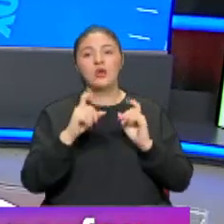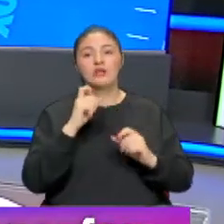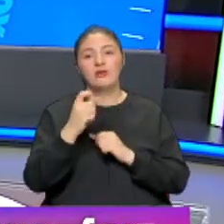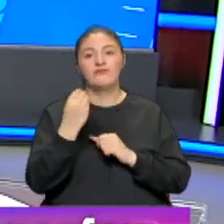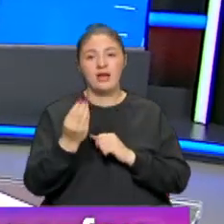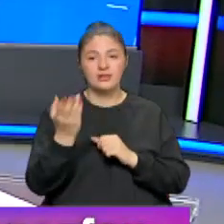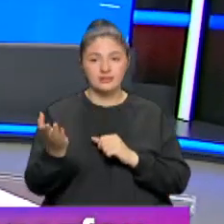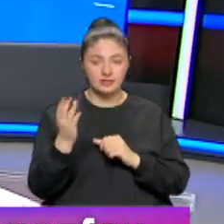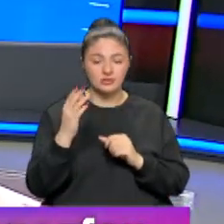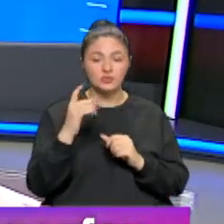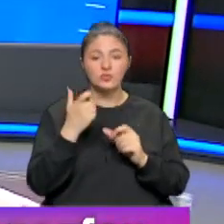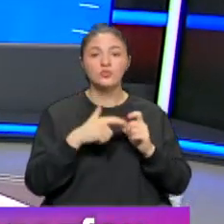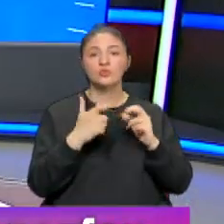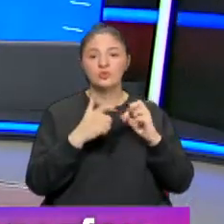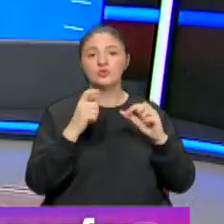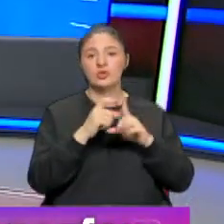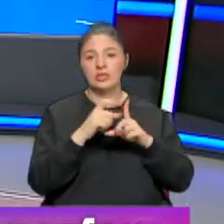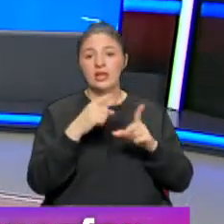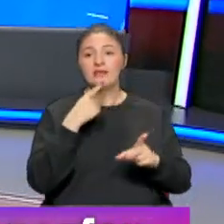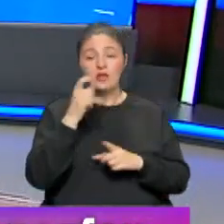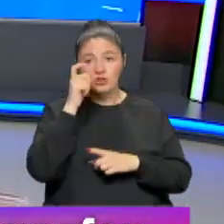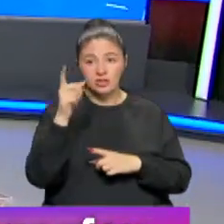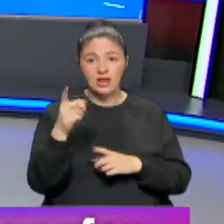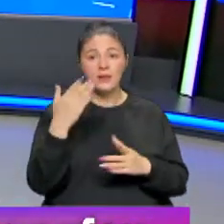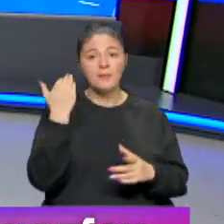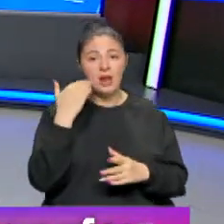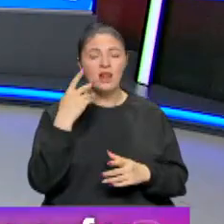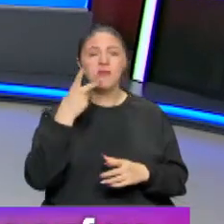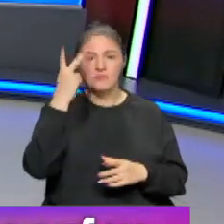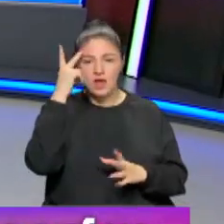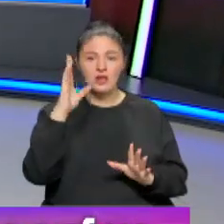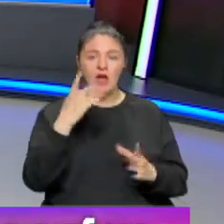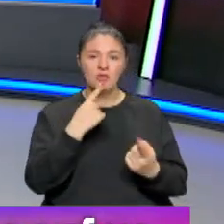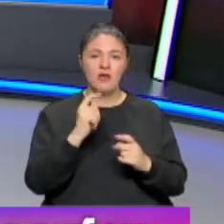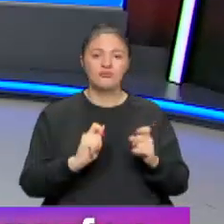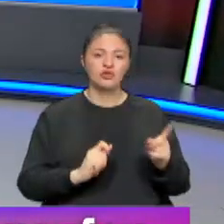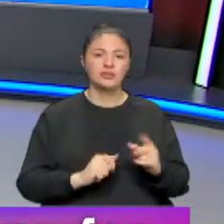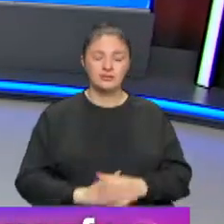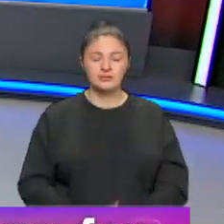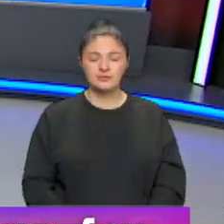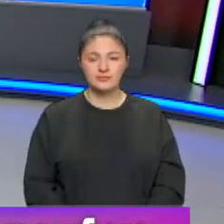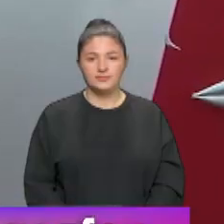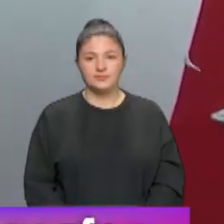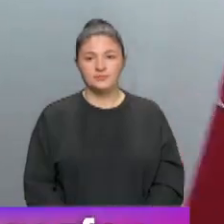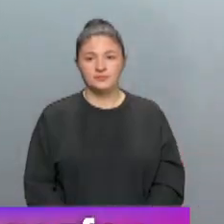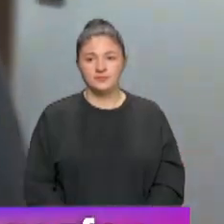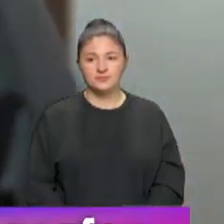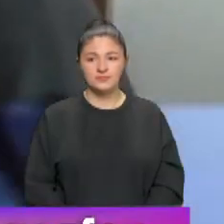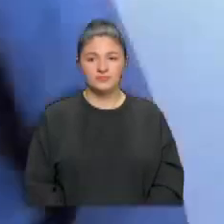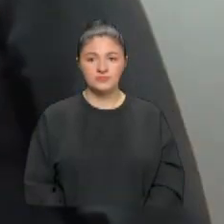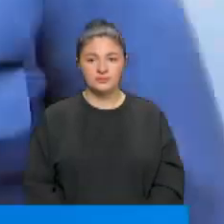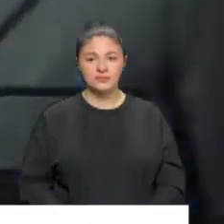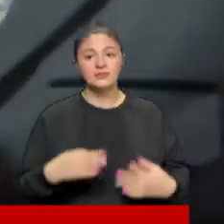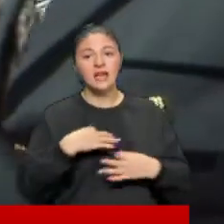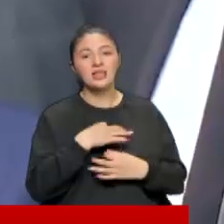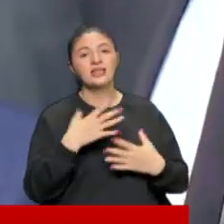yanıtladı Uğur Dündar'ın ve dedi ki Özgür Özel Meral ablayla konuşacağız Saygılar n